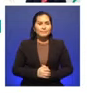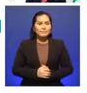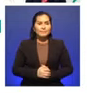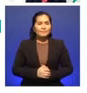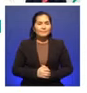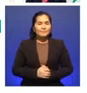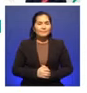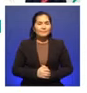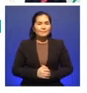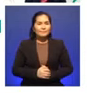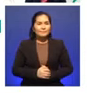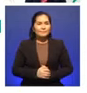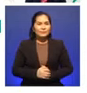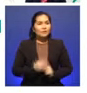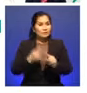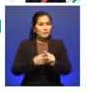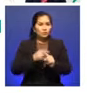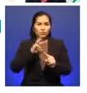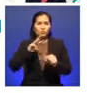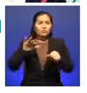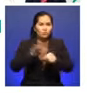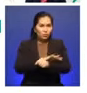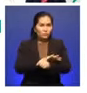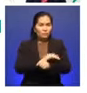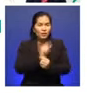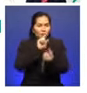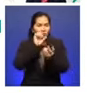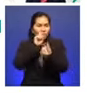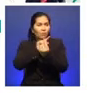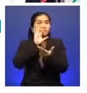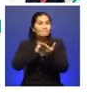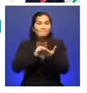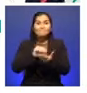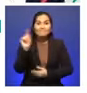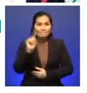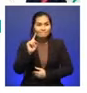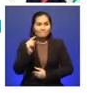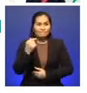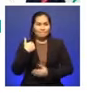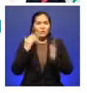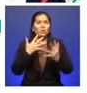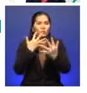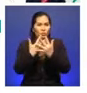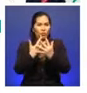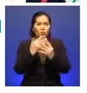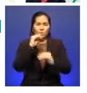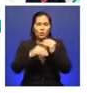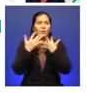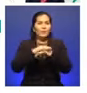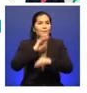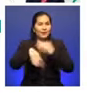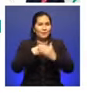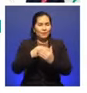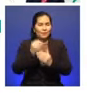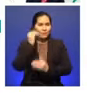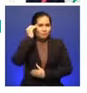เมื่อครบ6เดือนค่ะเราพบว่าผู้ต้องขังที่ร่วมโครงการทั้งหมดมีความรู้เ